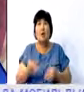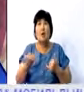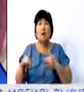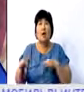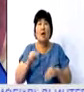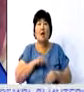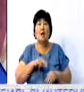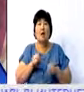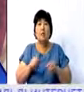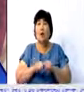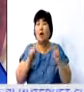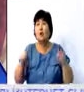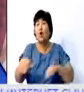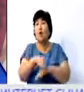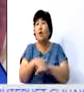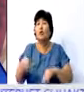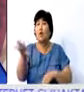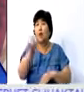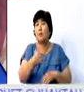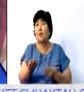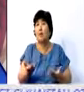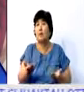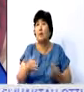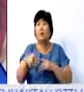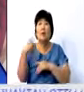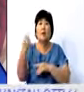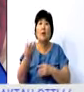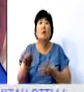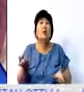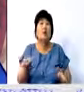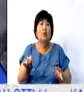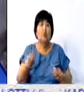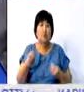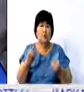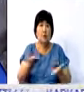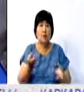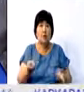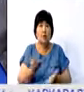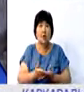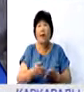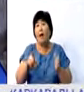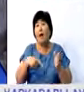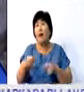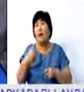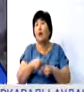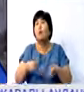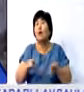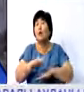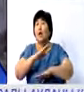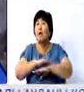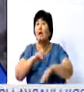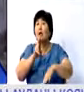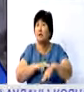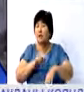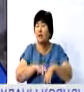қылмыс ашылмаса, көшенің бәрінде мына жануарлар жүр, не керек? Не үшін беріп сіздерге қаражат? қала әкімі осылайша тәртіп